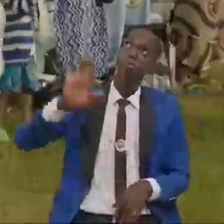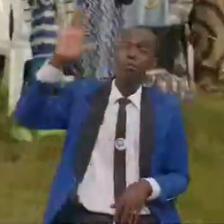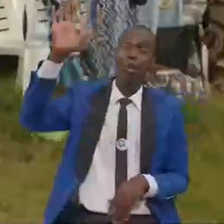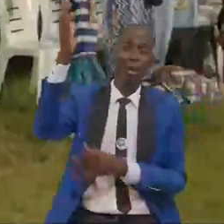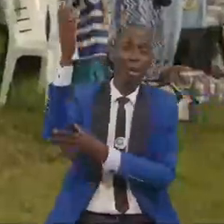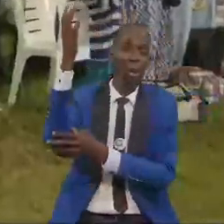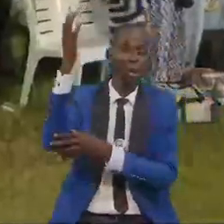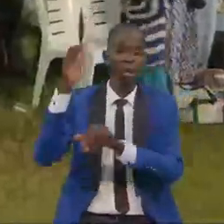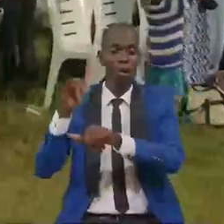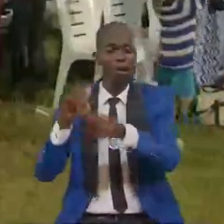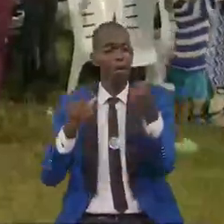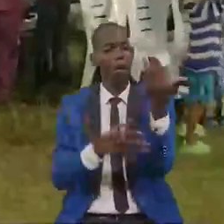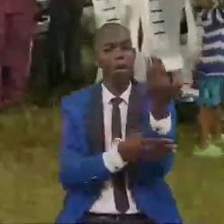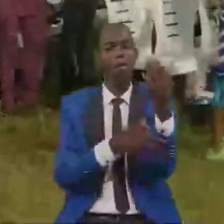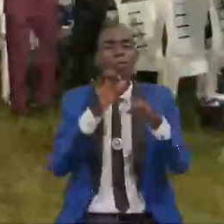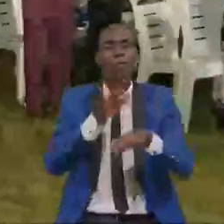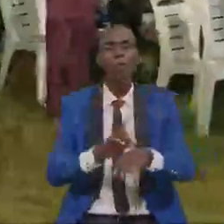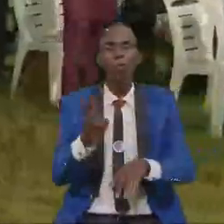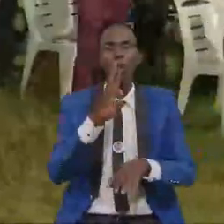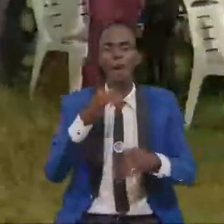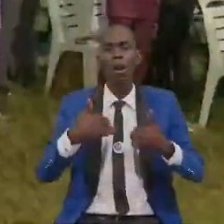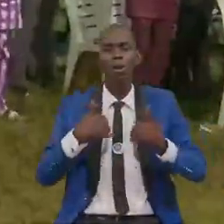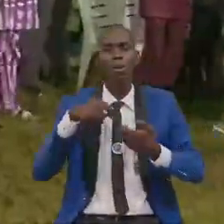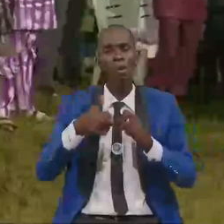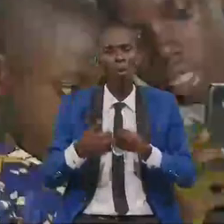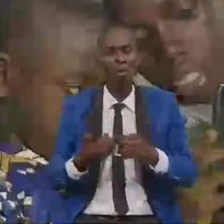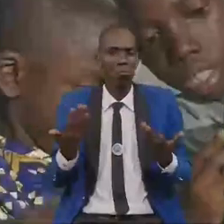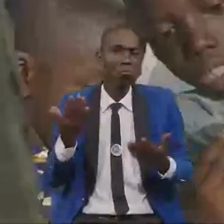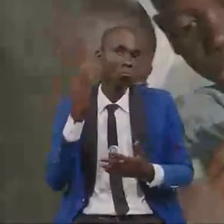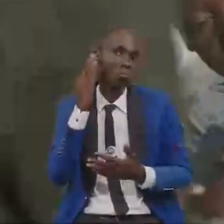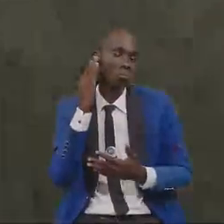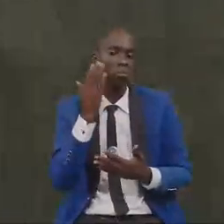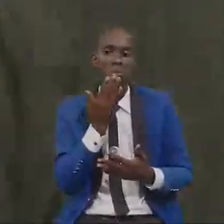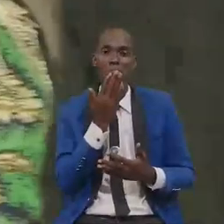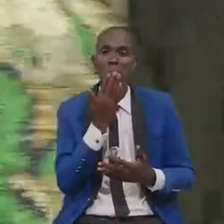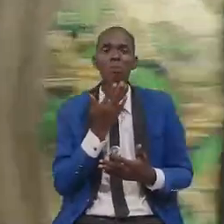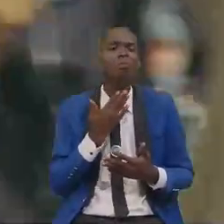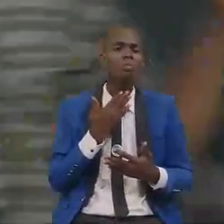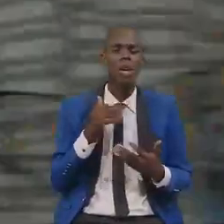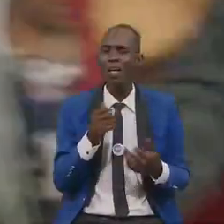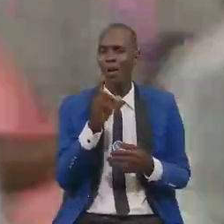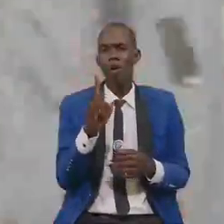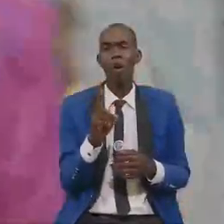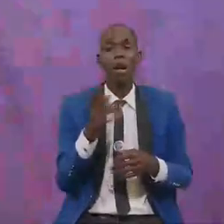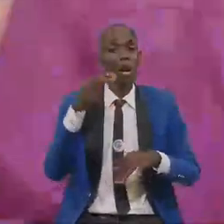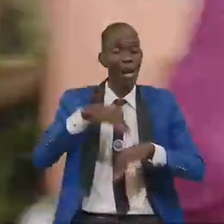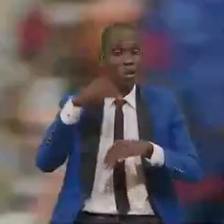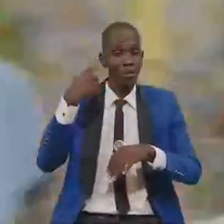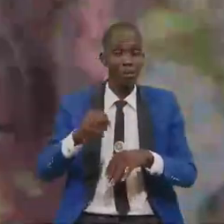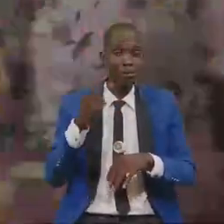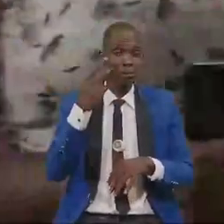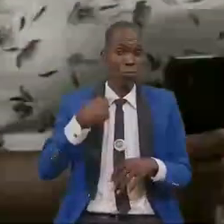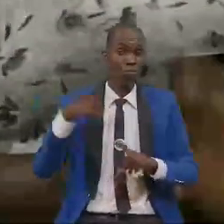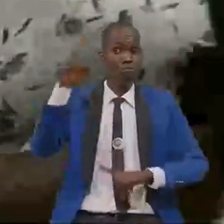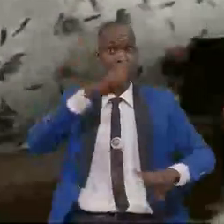l'autre main là où tu as le problème et après le dernier AMEN ce sera fait